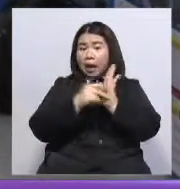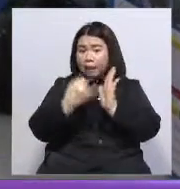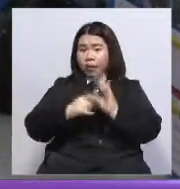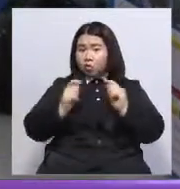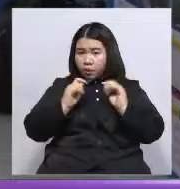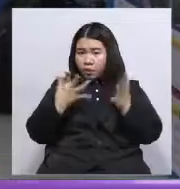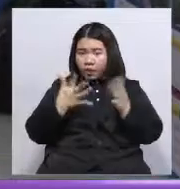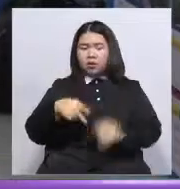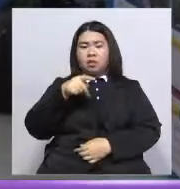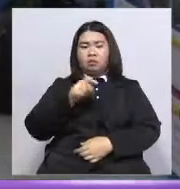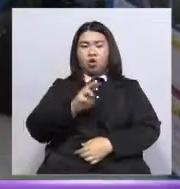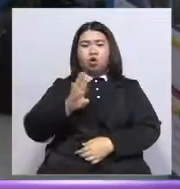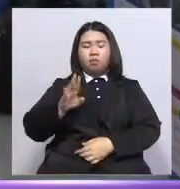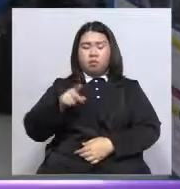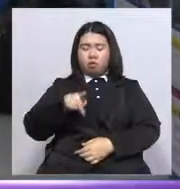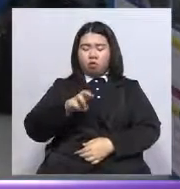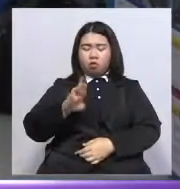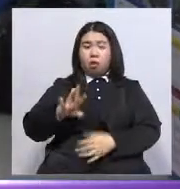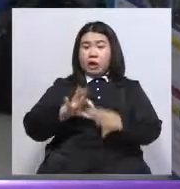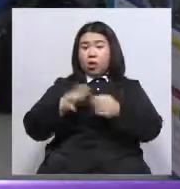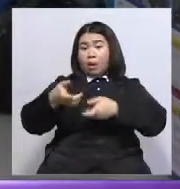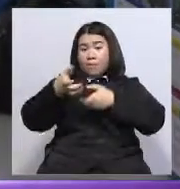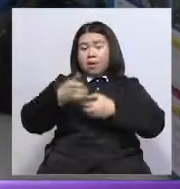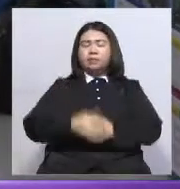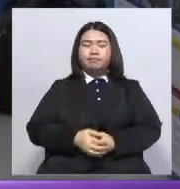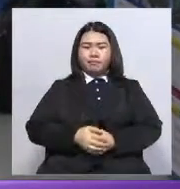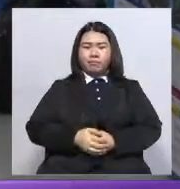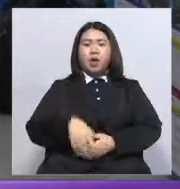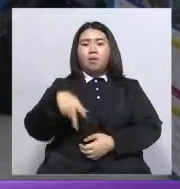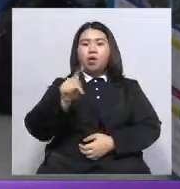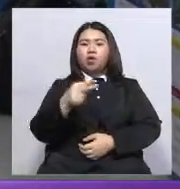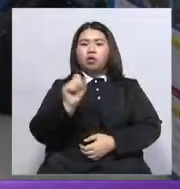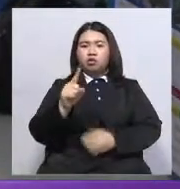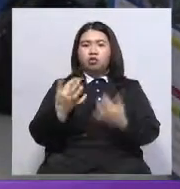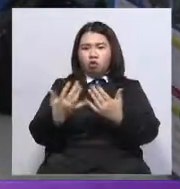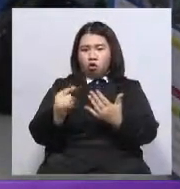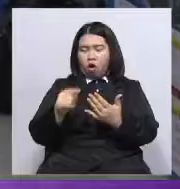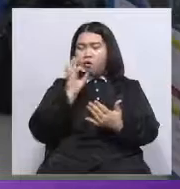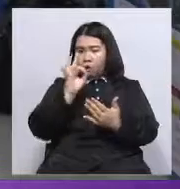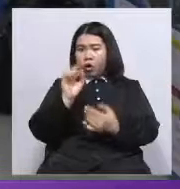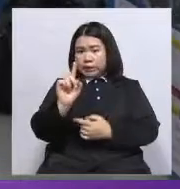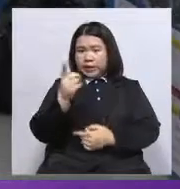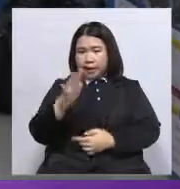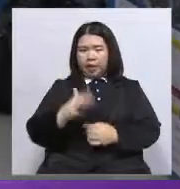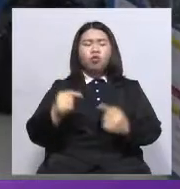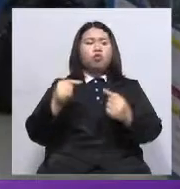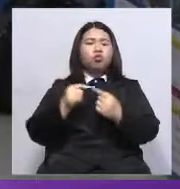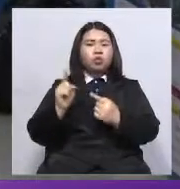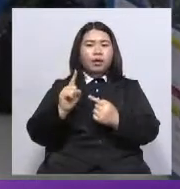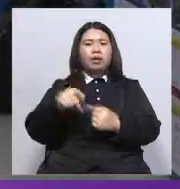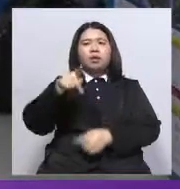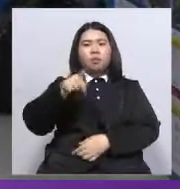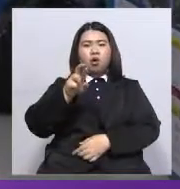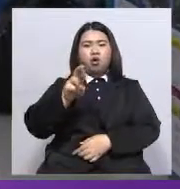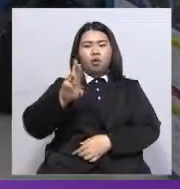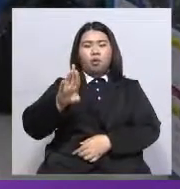ญาตแล้วก็พรบ.เกี่ยวกับเรื่องของการครอบครองอาวุธปืนค่ะซึ่งทางปตส.นั้นก็ได้มีการส่งฟ้องไปแล้ว1ข้อหานั่นก็คือในเรื่องของพรบ.